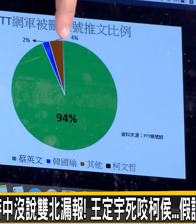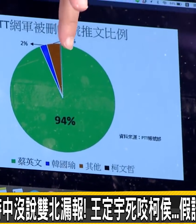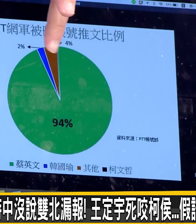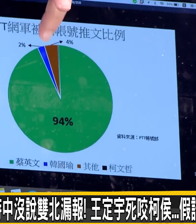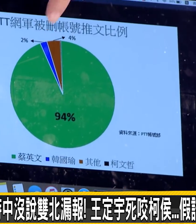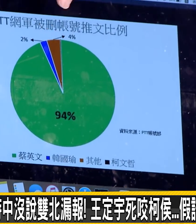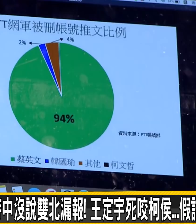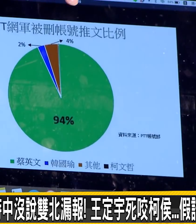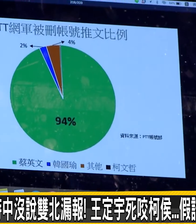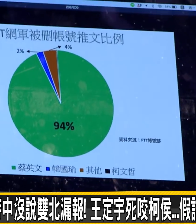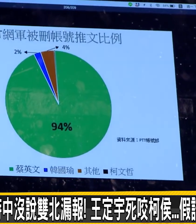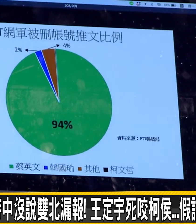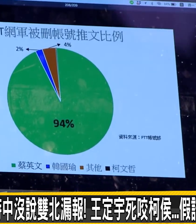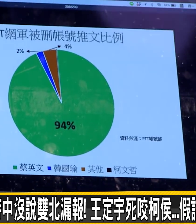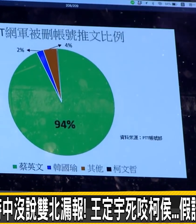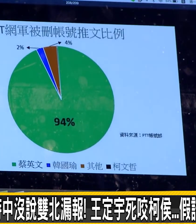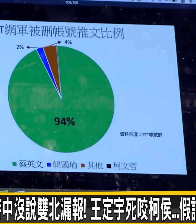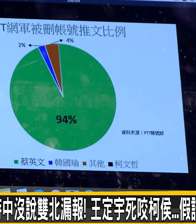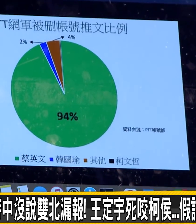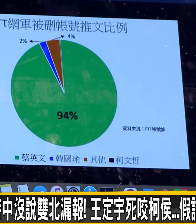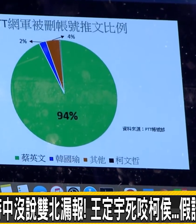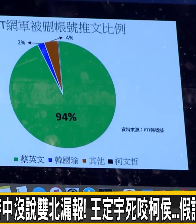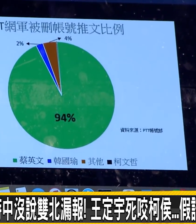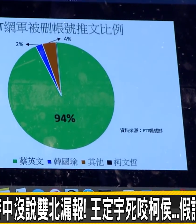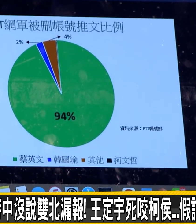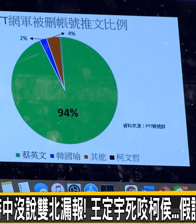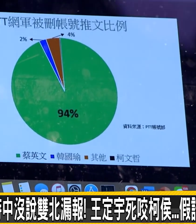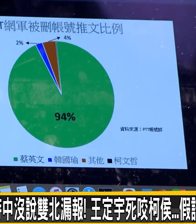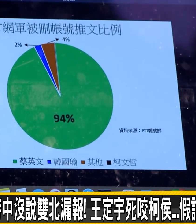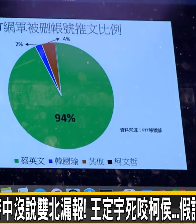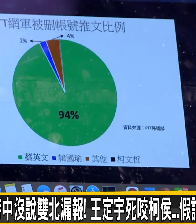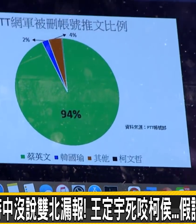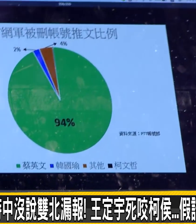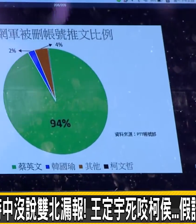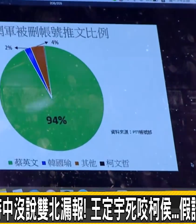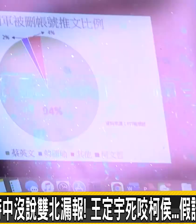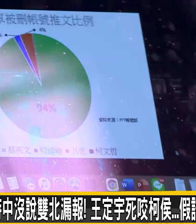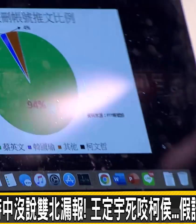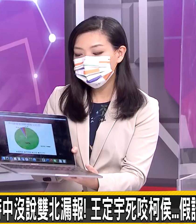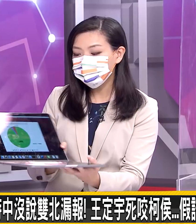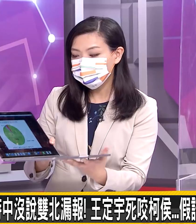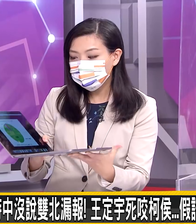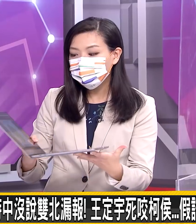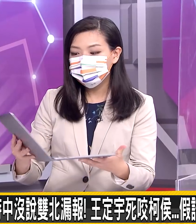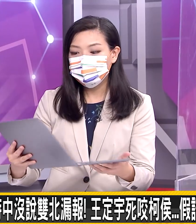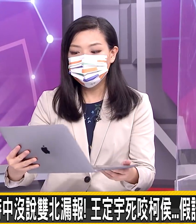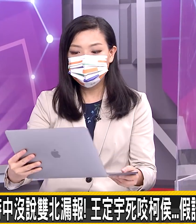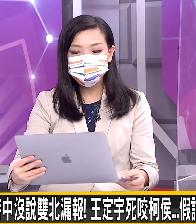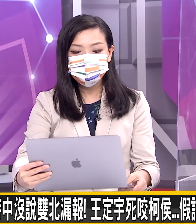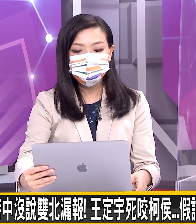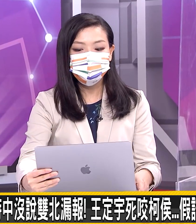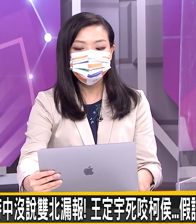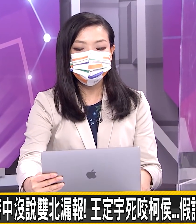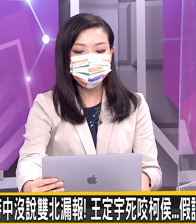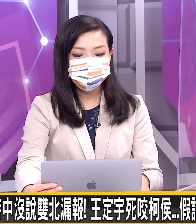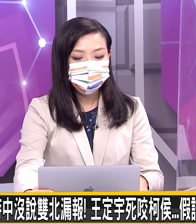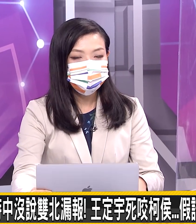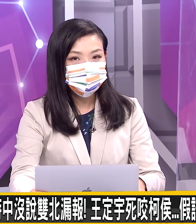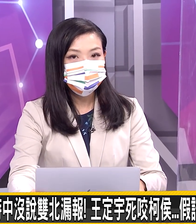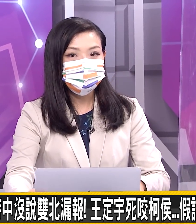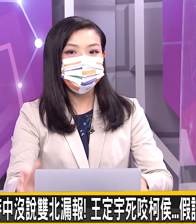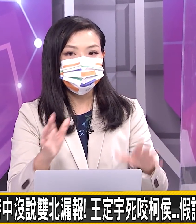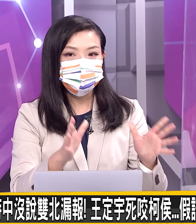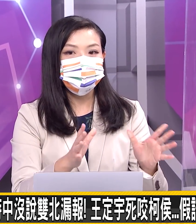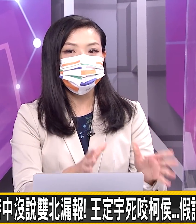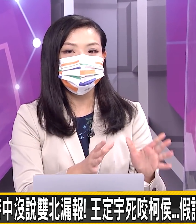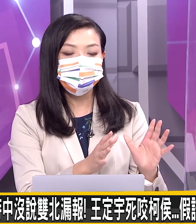这个账号。这个是之前我们看到有一个统计嘛，所以很明显嘛，就是你现在看到的这些所有，在我们看到这些网军里面，有大